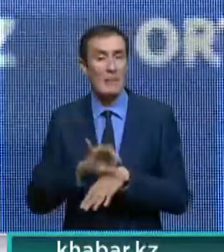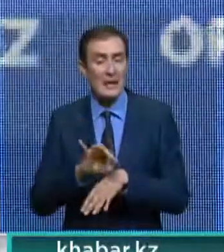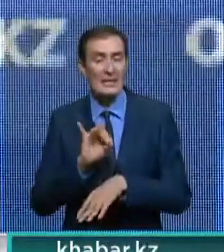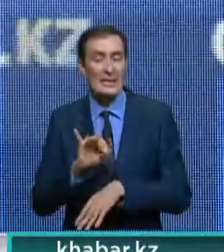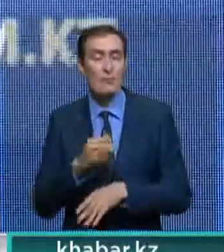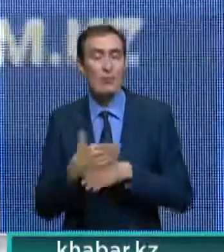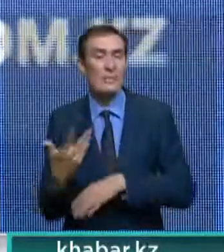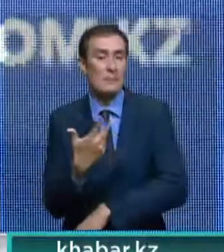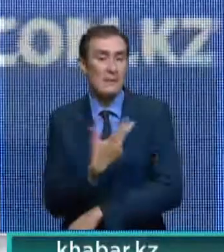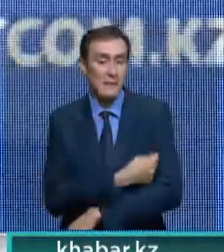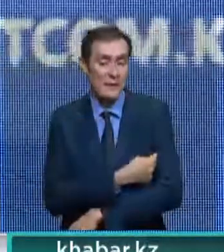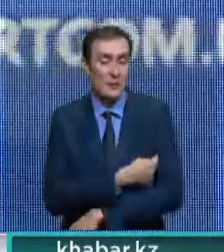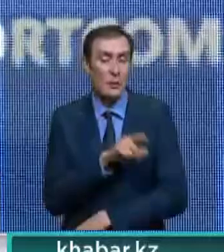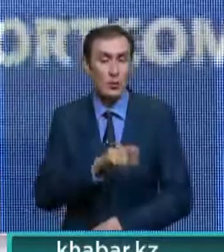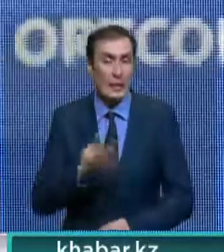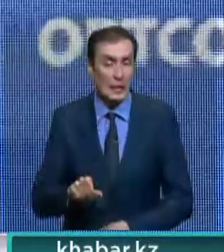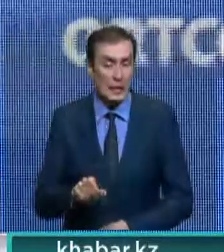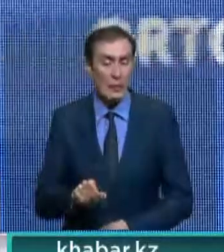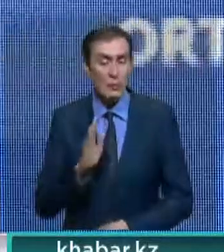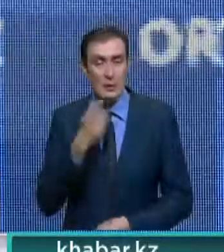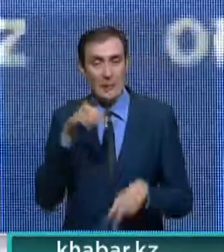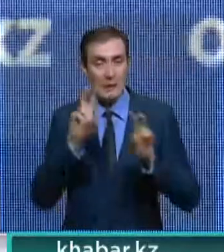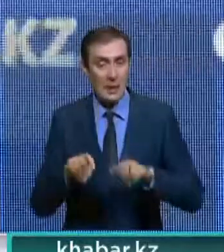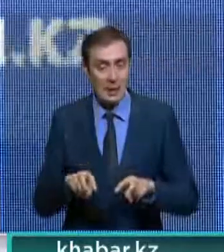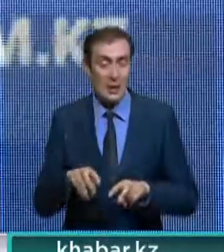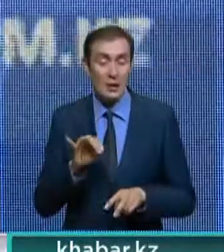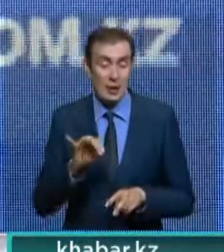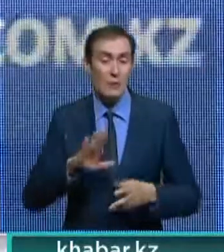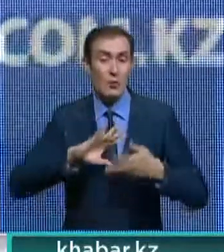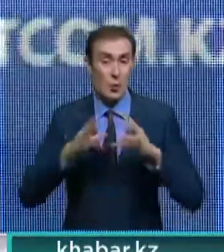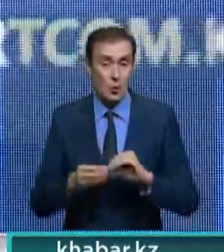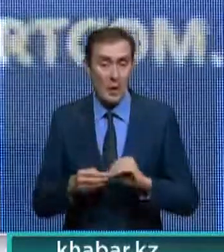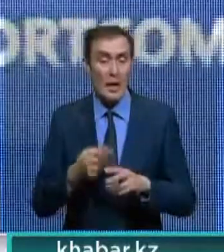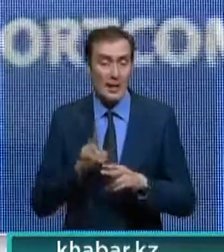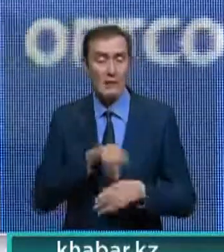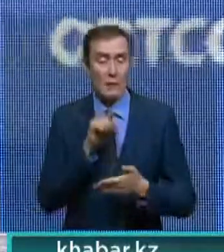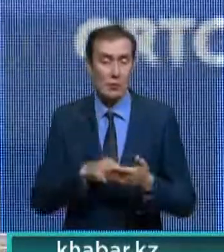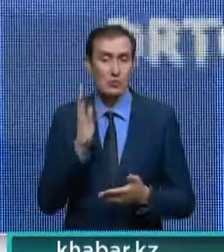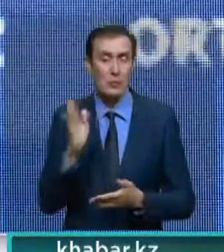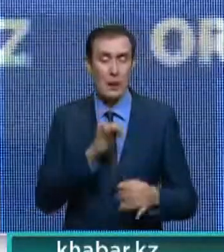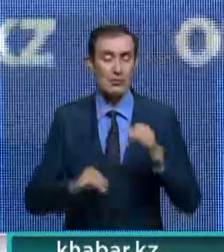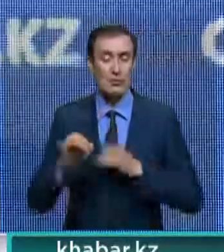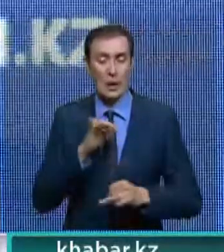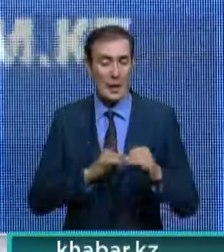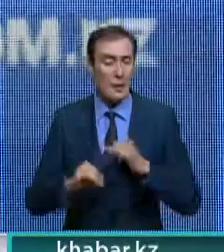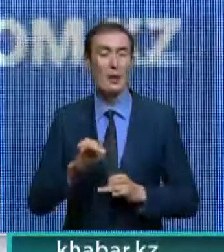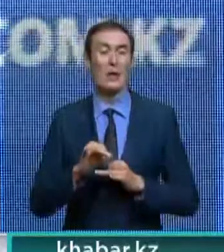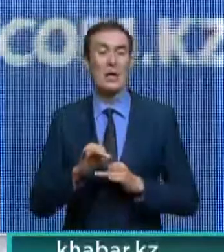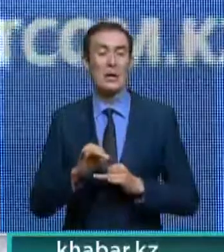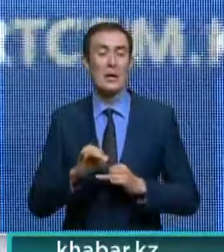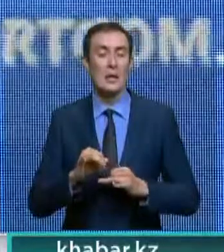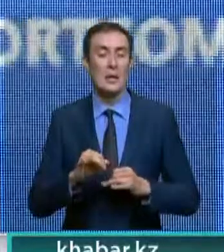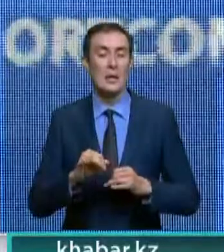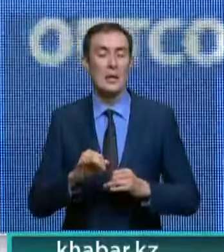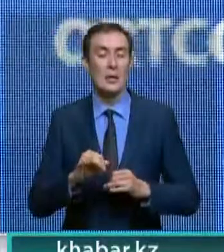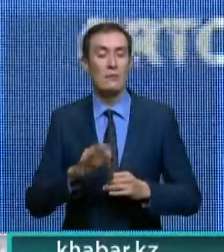про вакцинированных значит естественно этот вопрос будет обсуждаться специальной